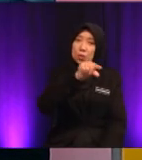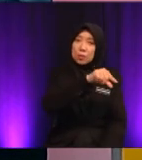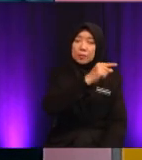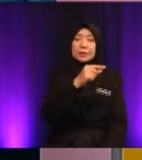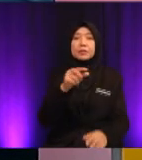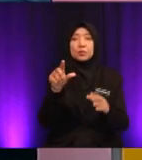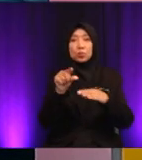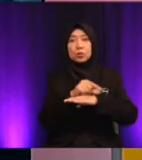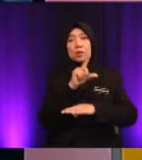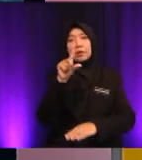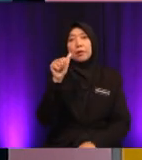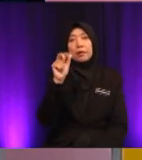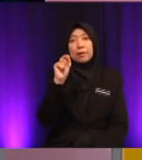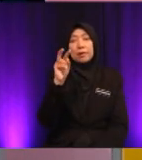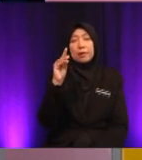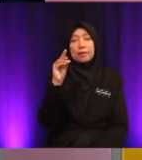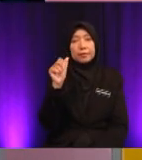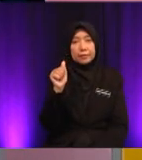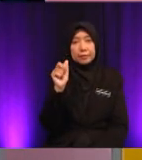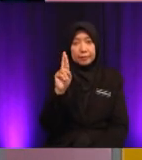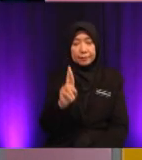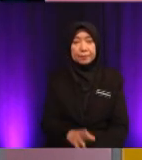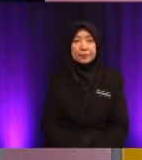pertama yang kedua pula